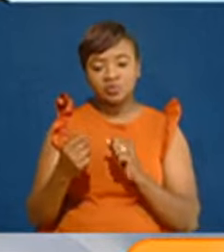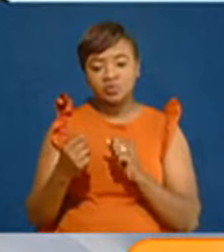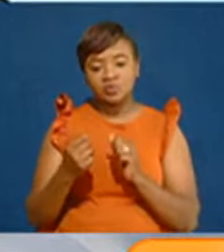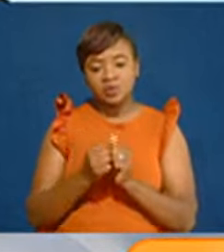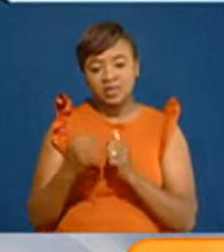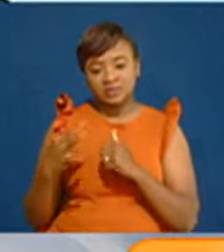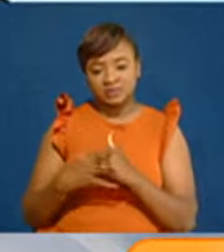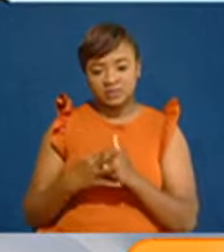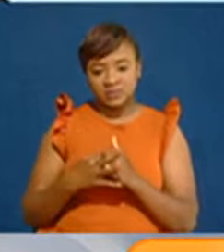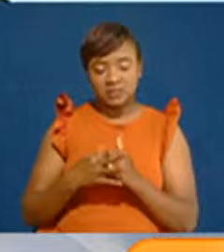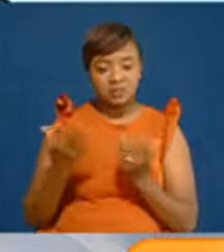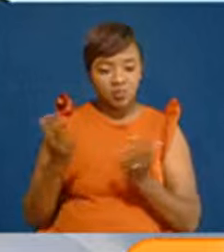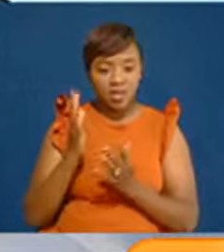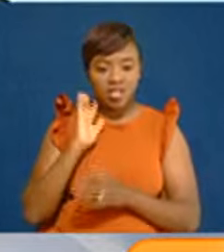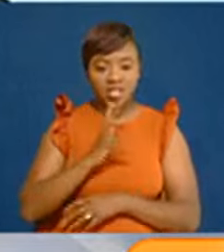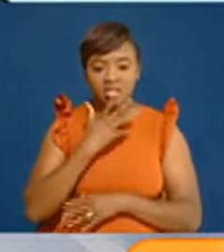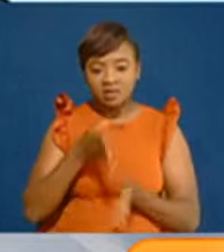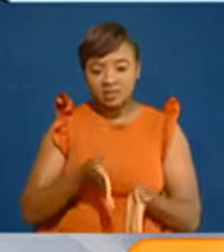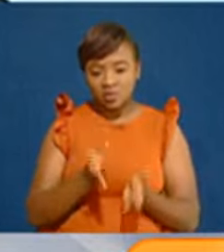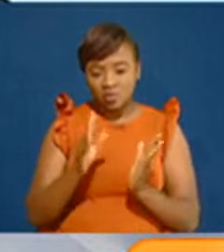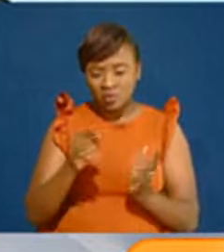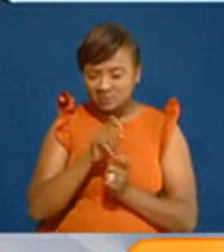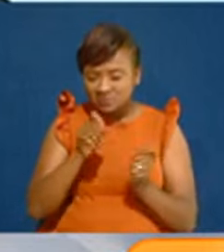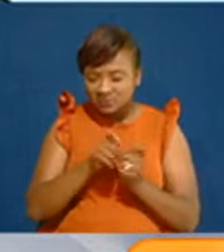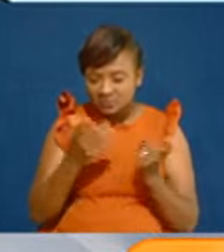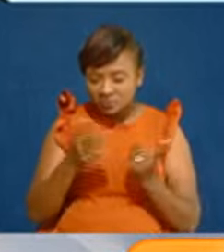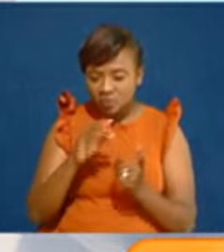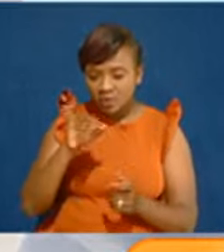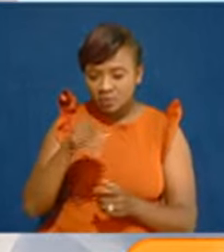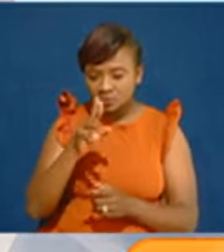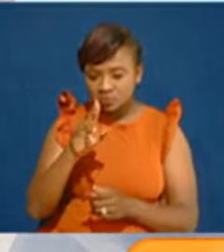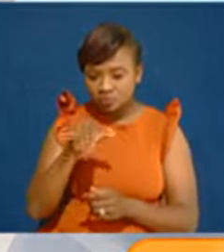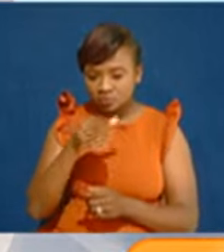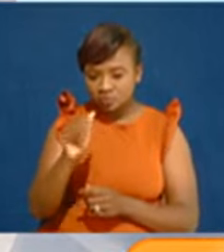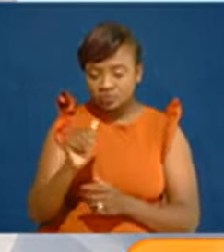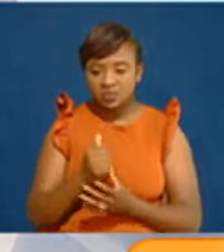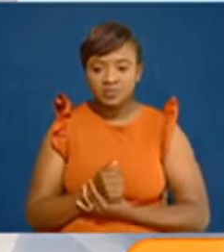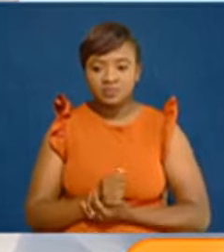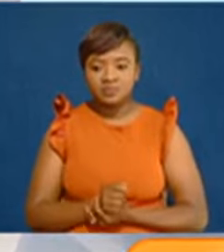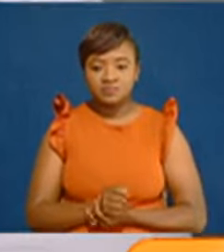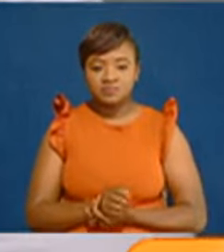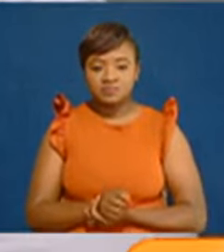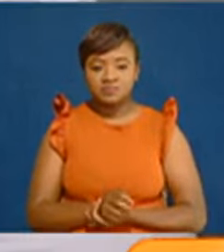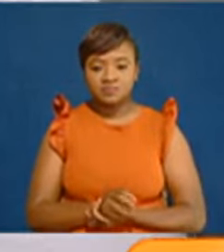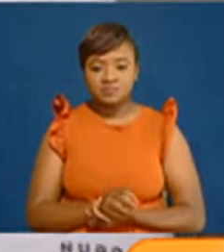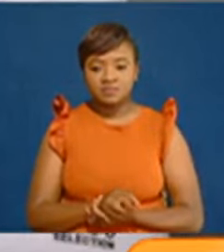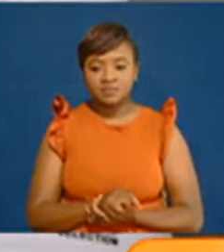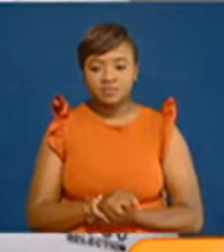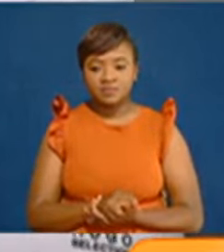barabara ya Kenyatta eneo la Juja kwa njia ya tatanishi. Naam, Ben Kirui na taarifa hiyo kwa kina.